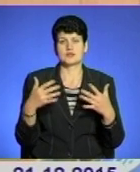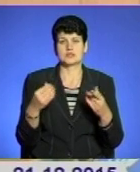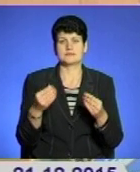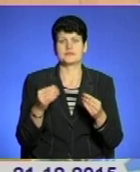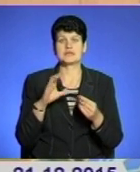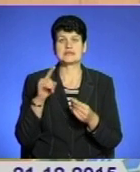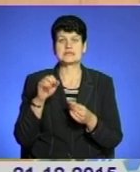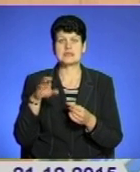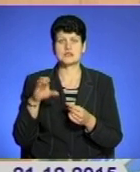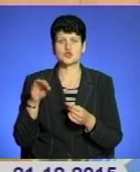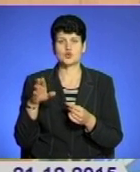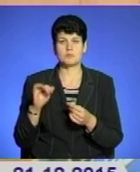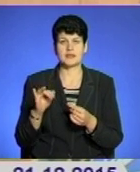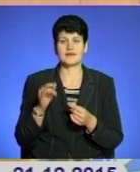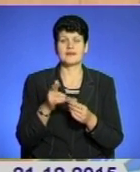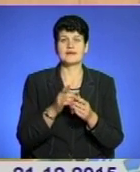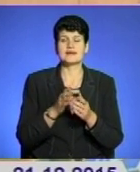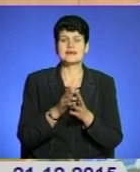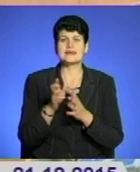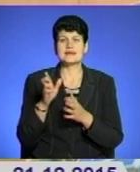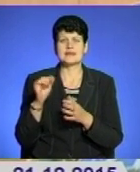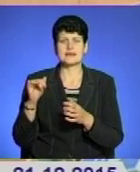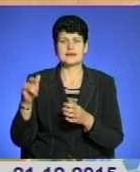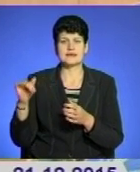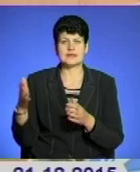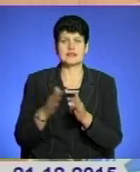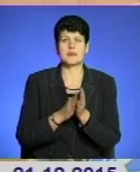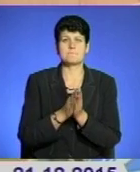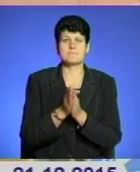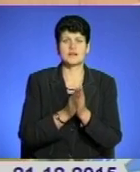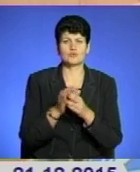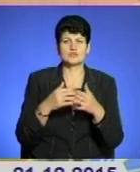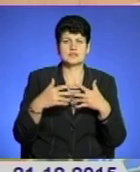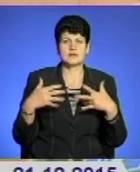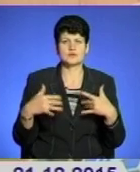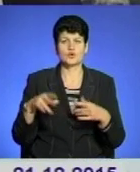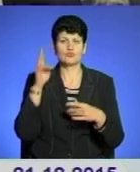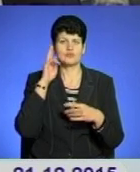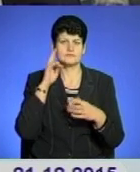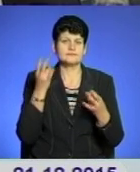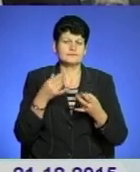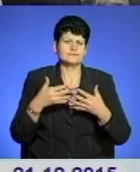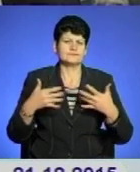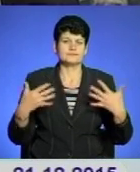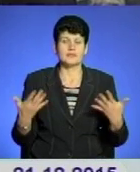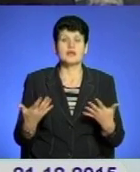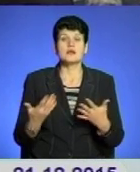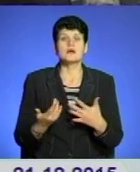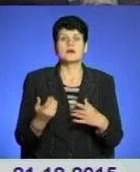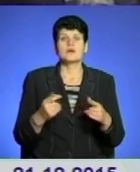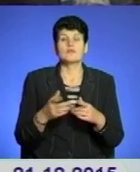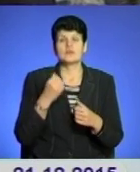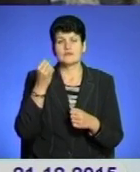засоби гігієни, миючі засоби, туалетні принадлежності. На знак вдячності із